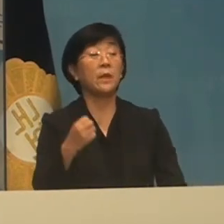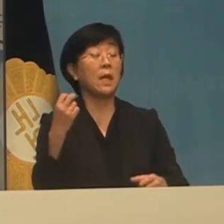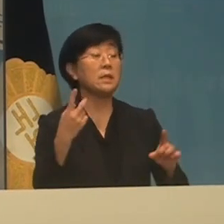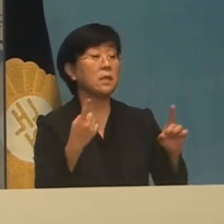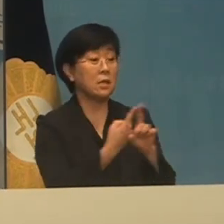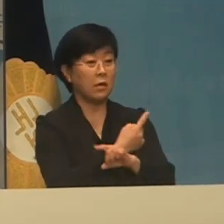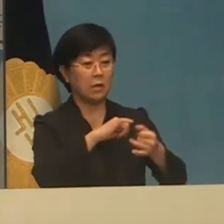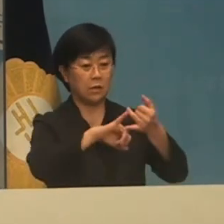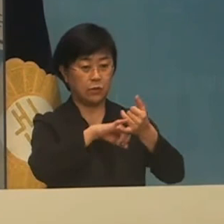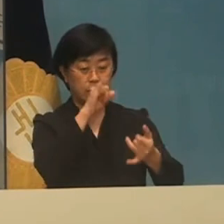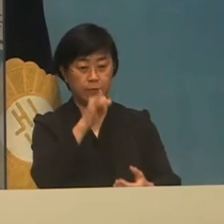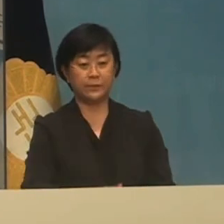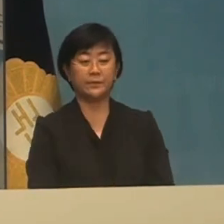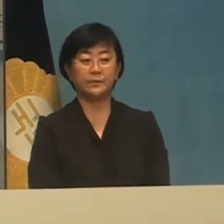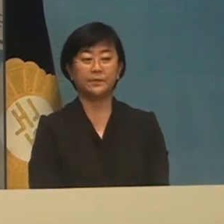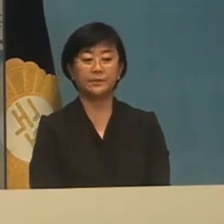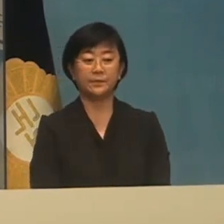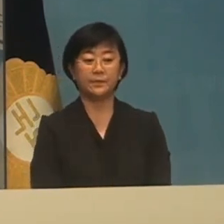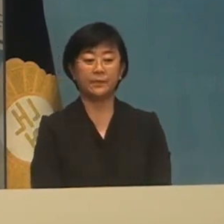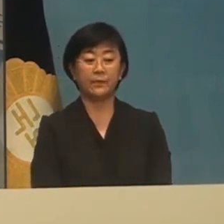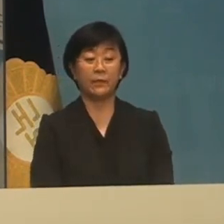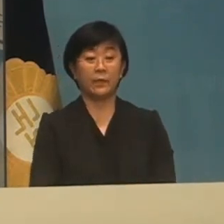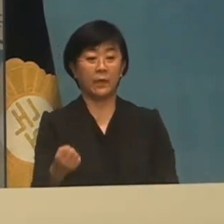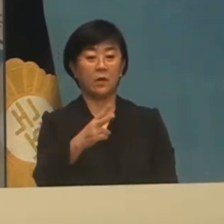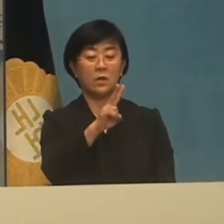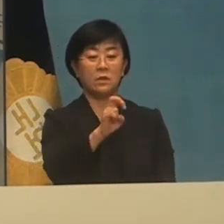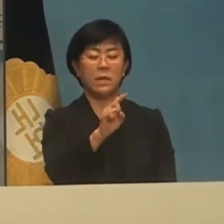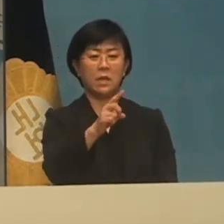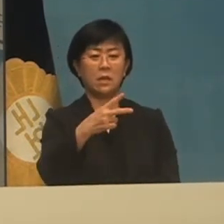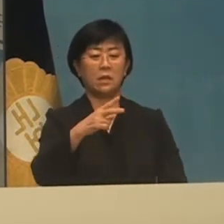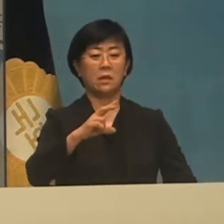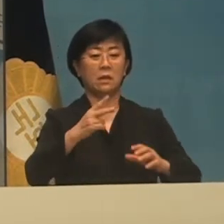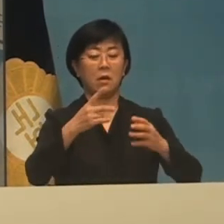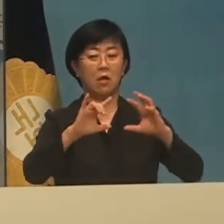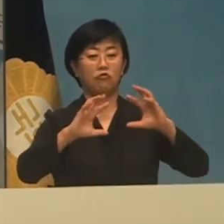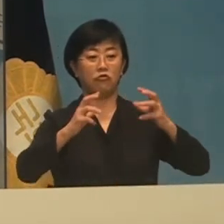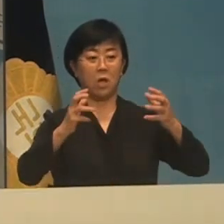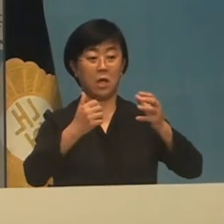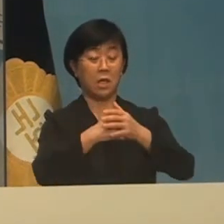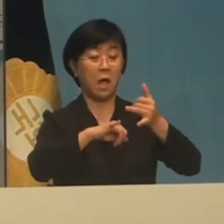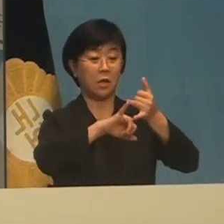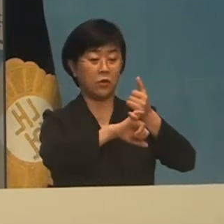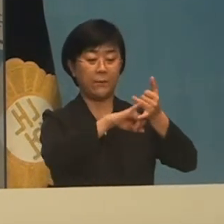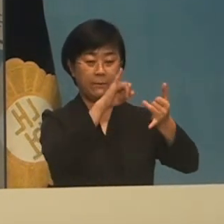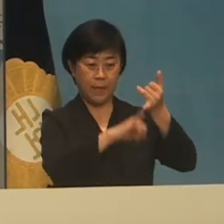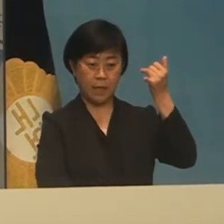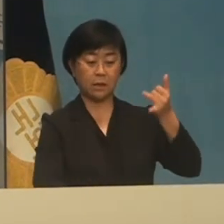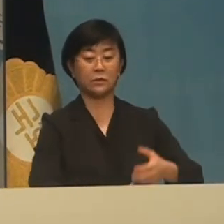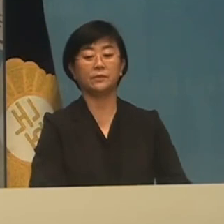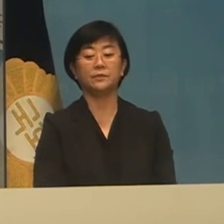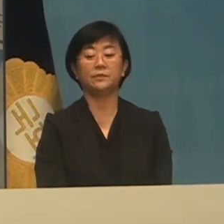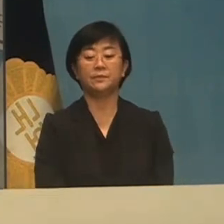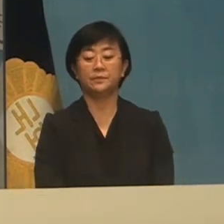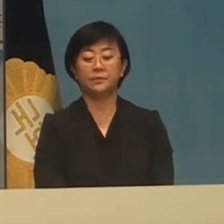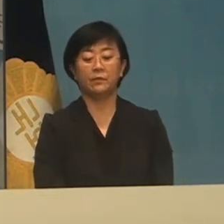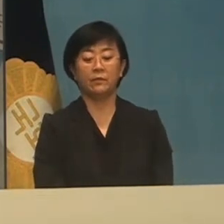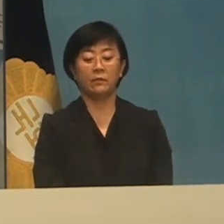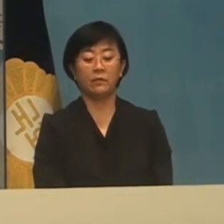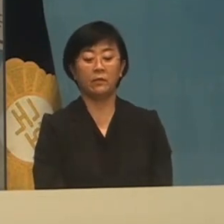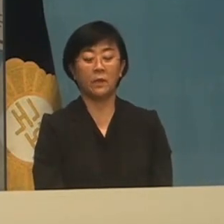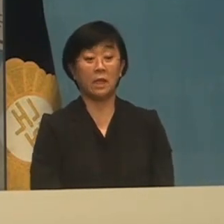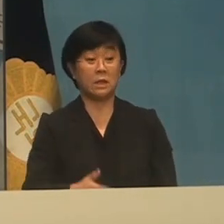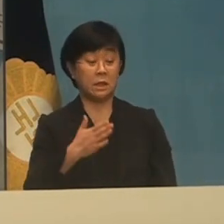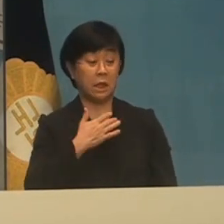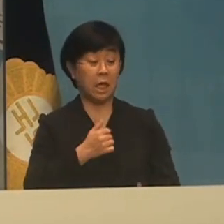개정하겠다는 약속도 했습니다. 그리고 제21대 국회, 약속은 지켜지지 않았습니다. 본 의원이